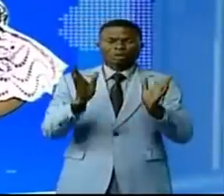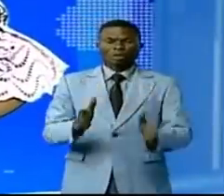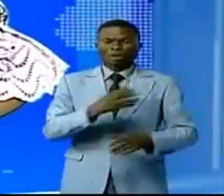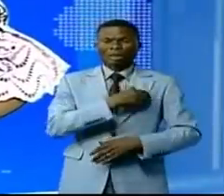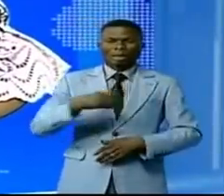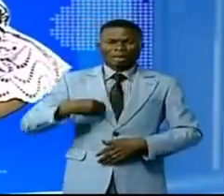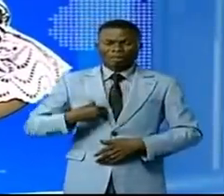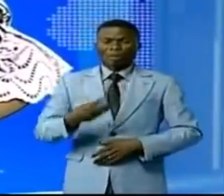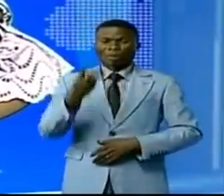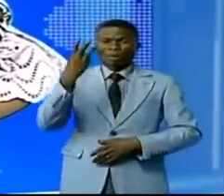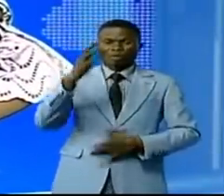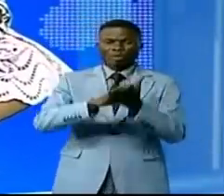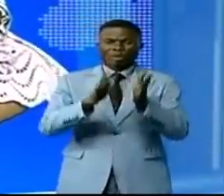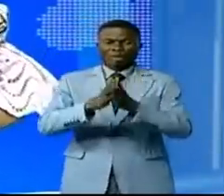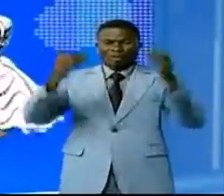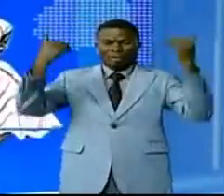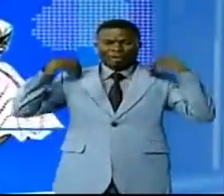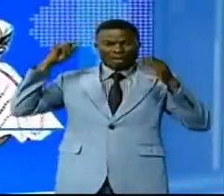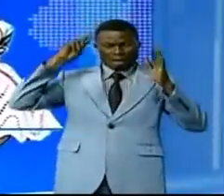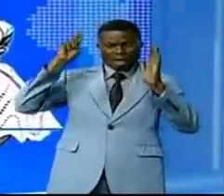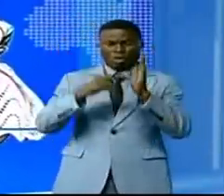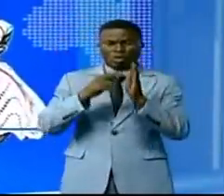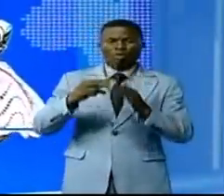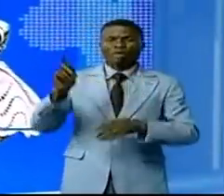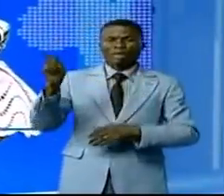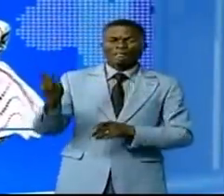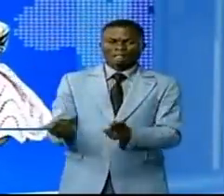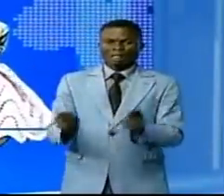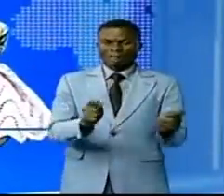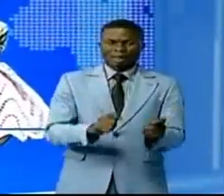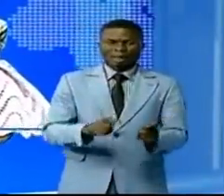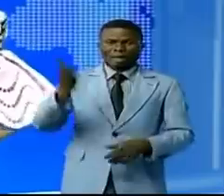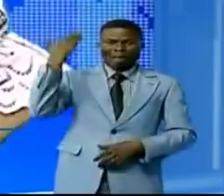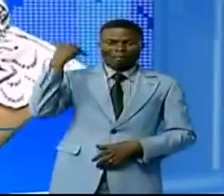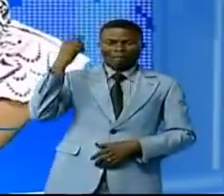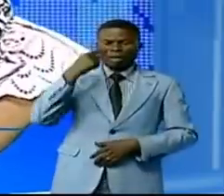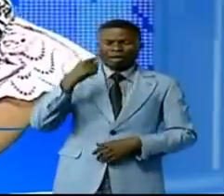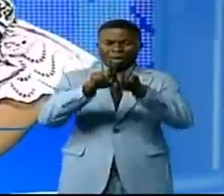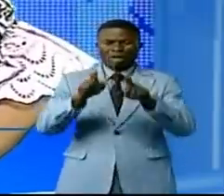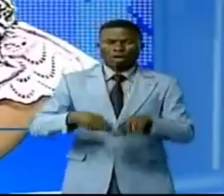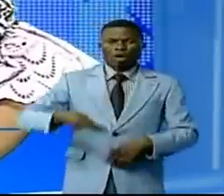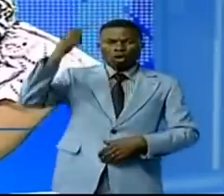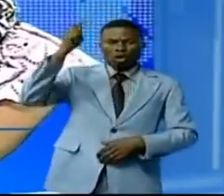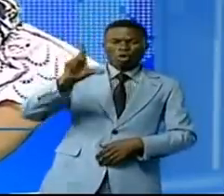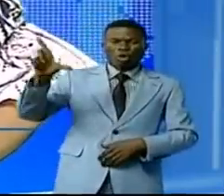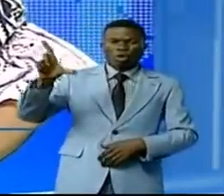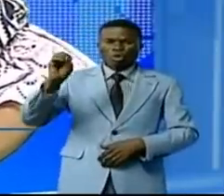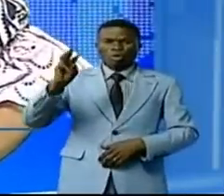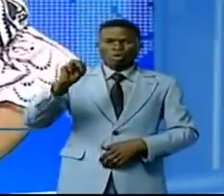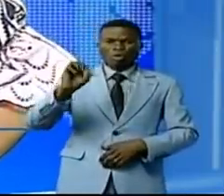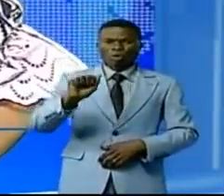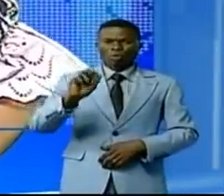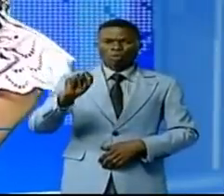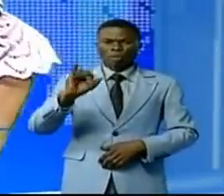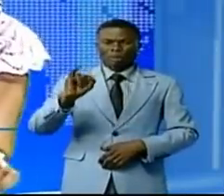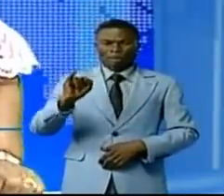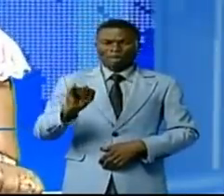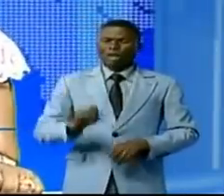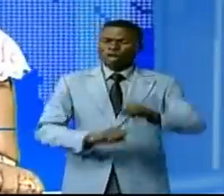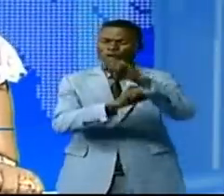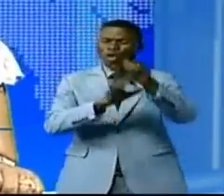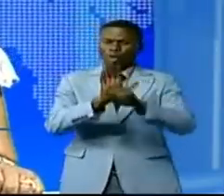à la tête des provinces du Tanganyika, du Maïndombe et le Olomami, les femmes l'ont porté au Lama.